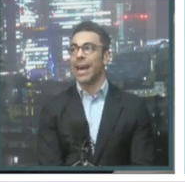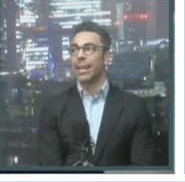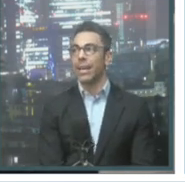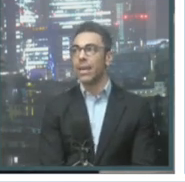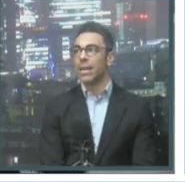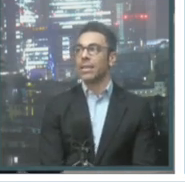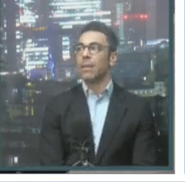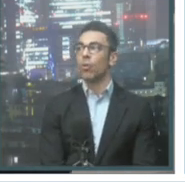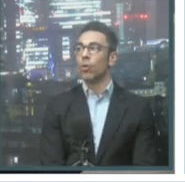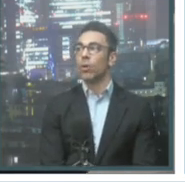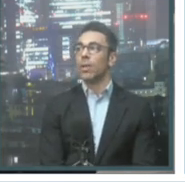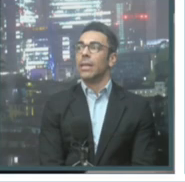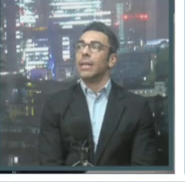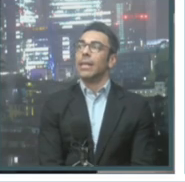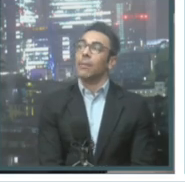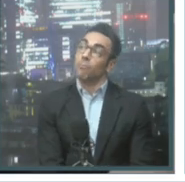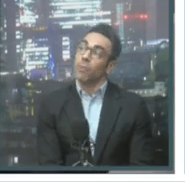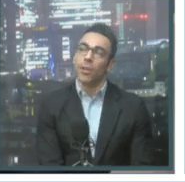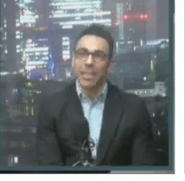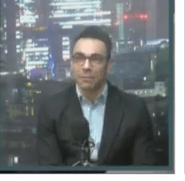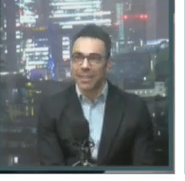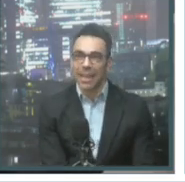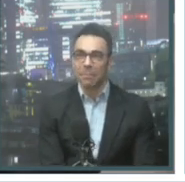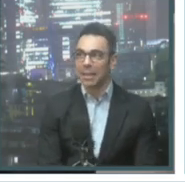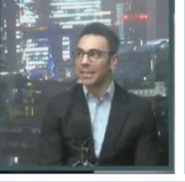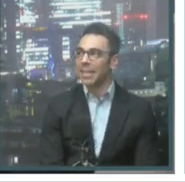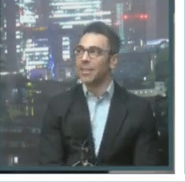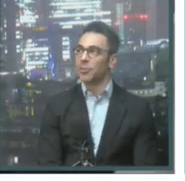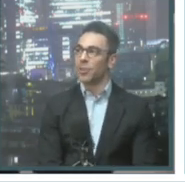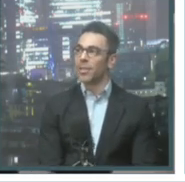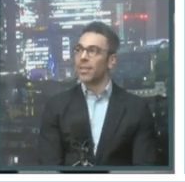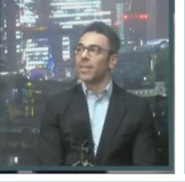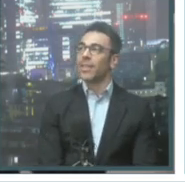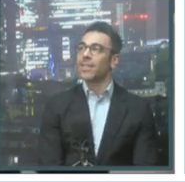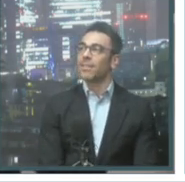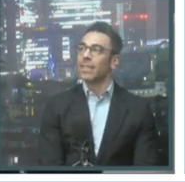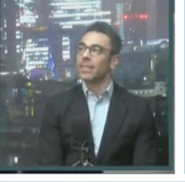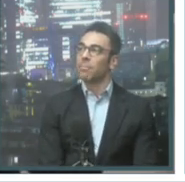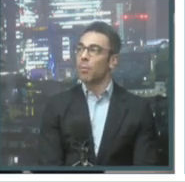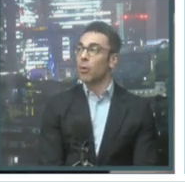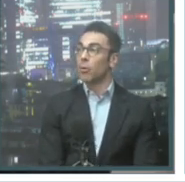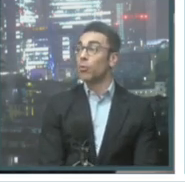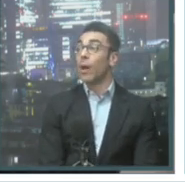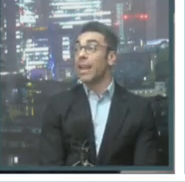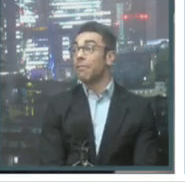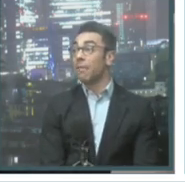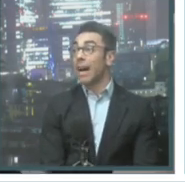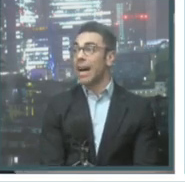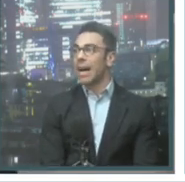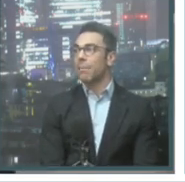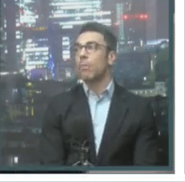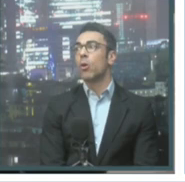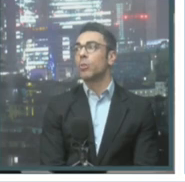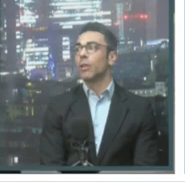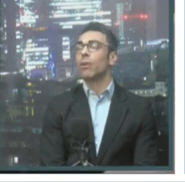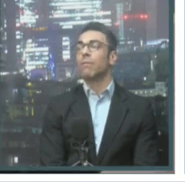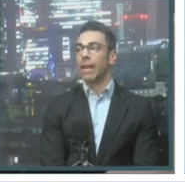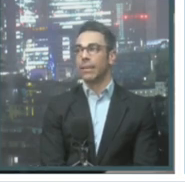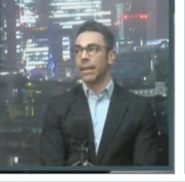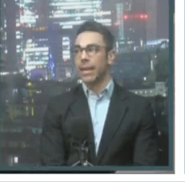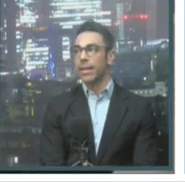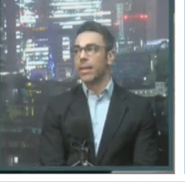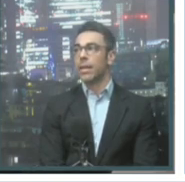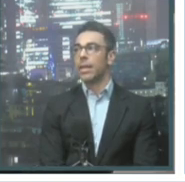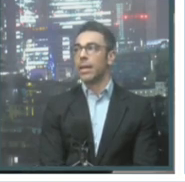sette anni siamo una sorta di fratelli per intenderci proprio due anni fa abbiamo incominciato a